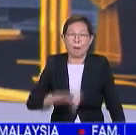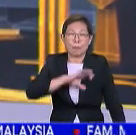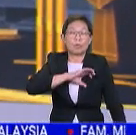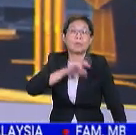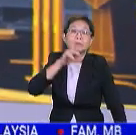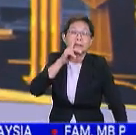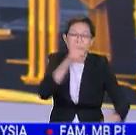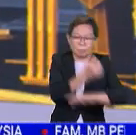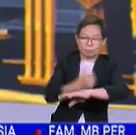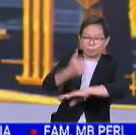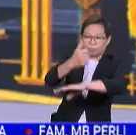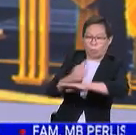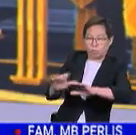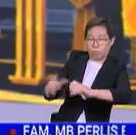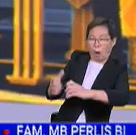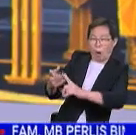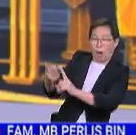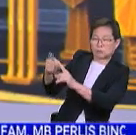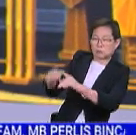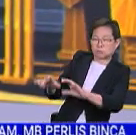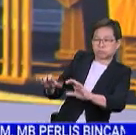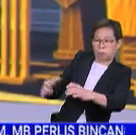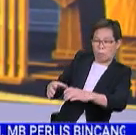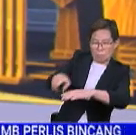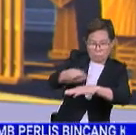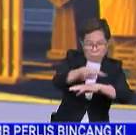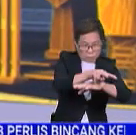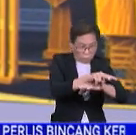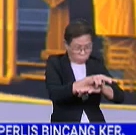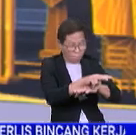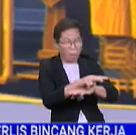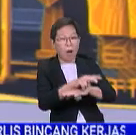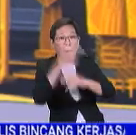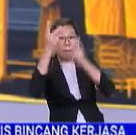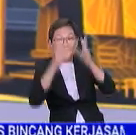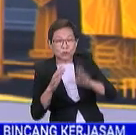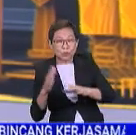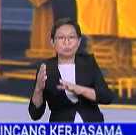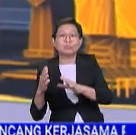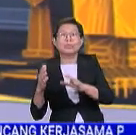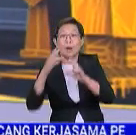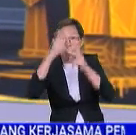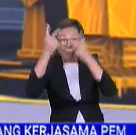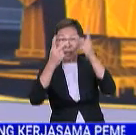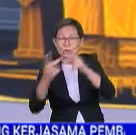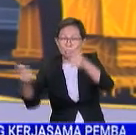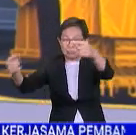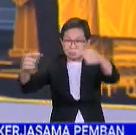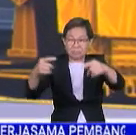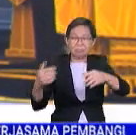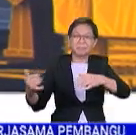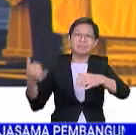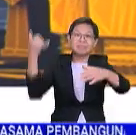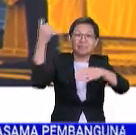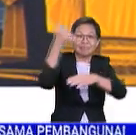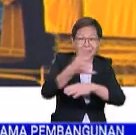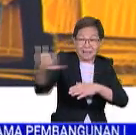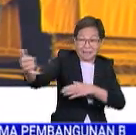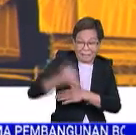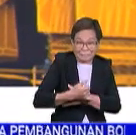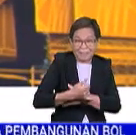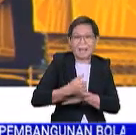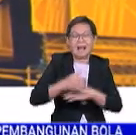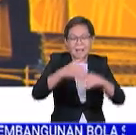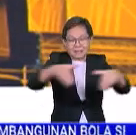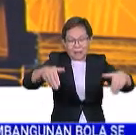Polis Kedah menubuhkan pasukan khas bagi memantau dan mengawal kemasukan pelancong melalui pintu masuk sempadan Malaysia Thailand,